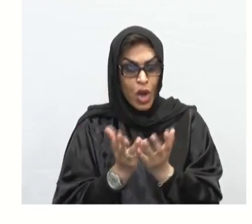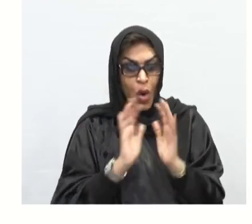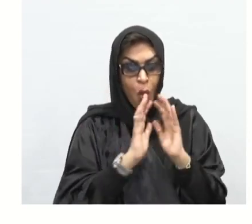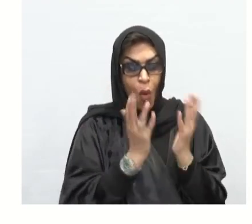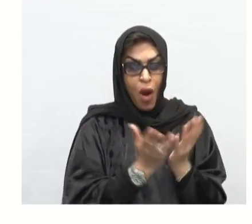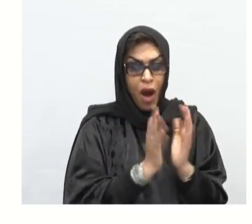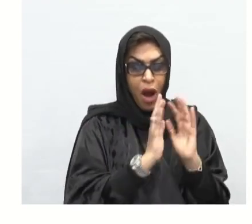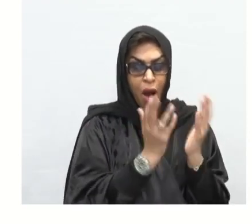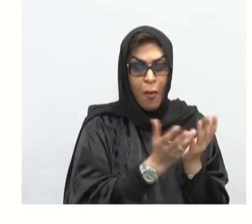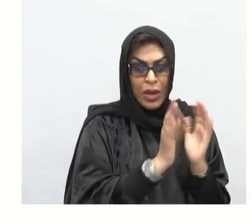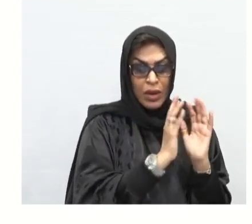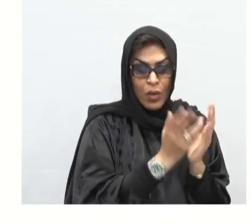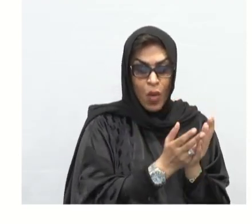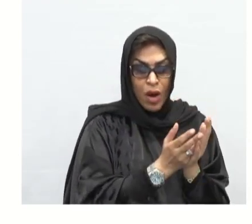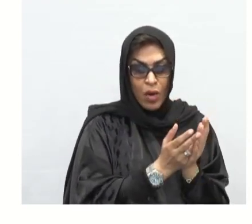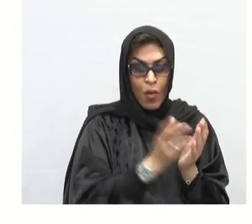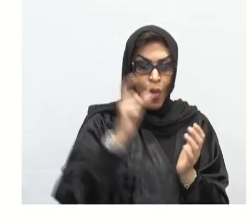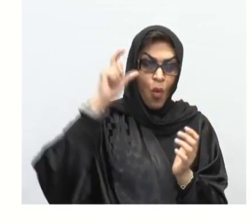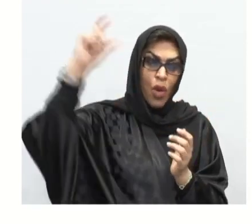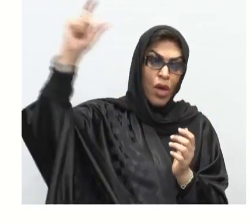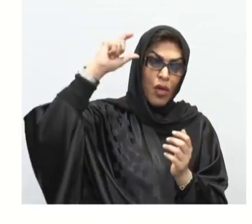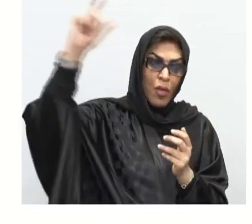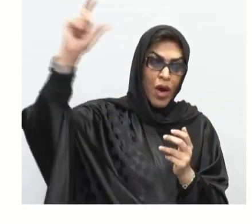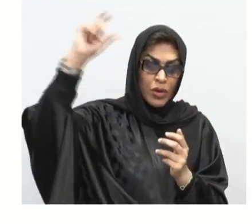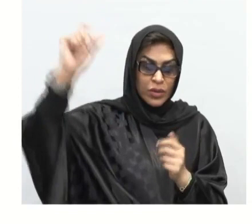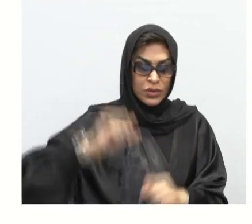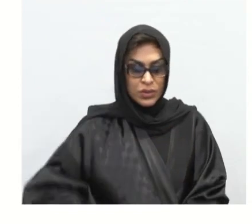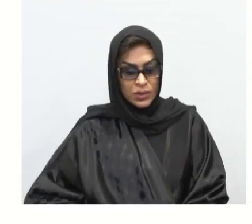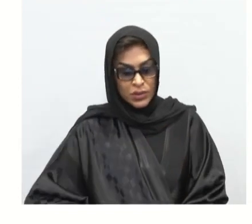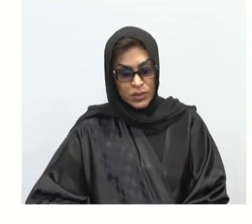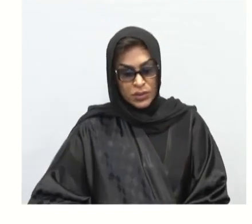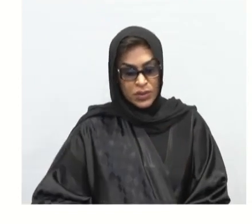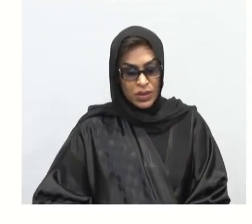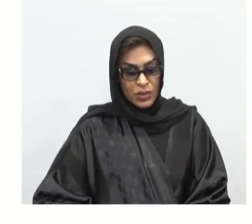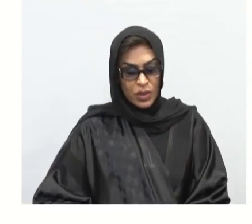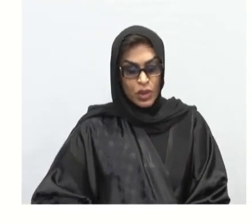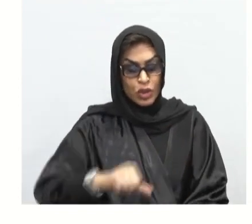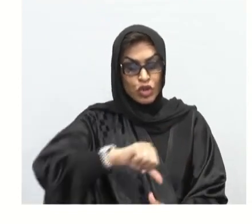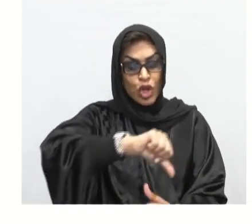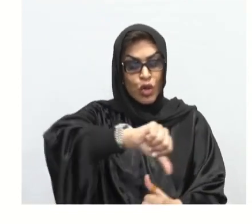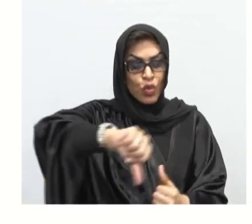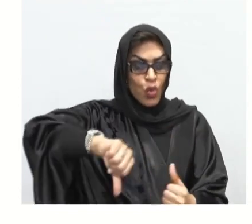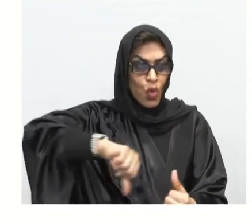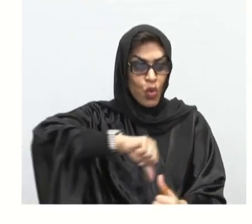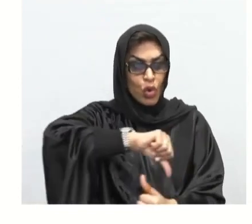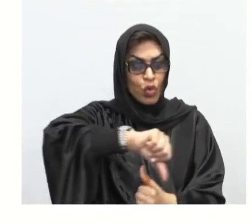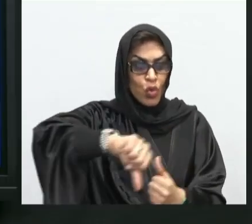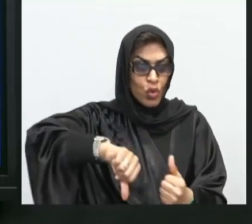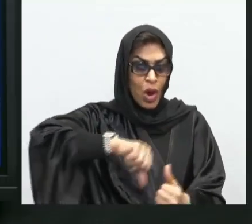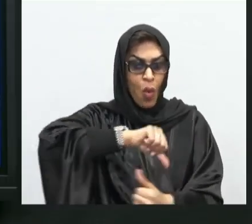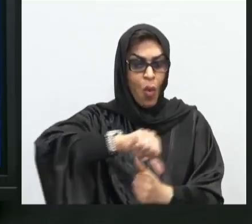فراغ مجموعه الكواكب والاقمار والاجسام الاخرى والتي